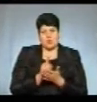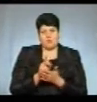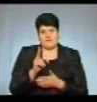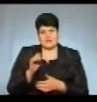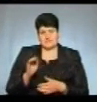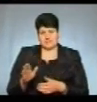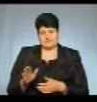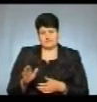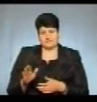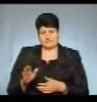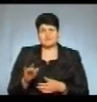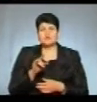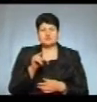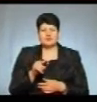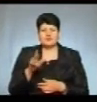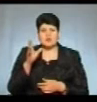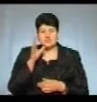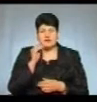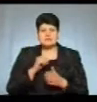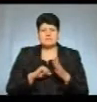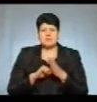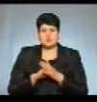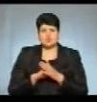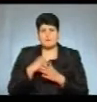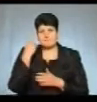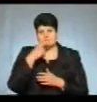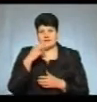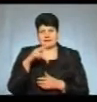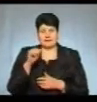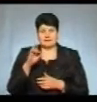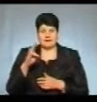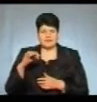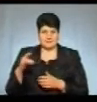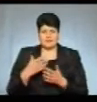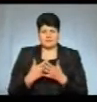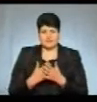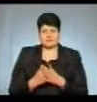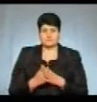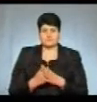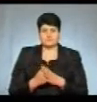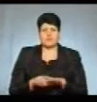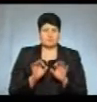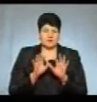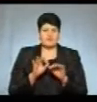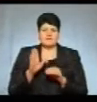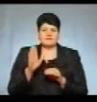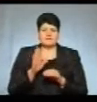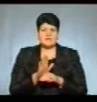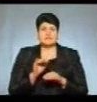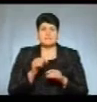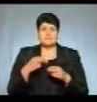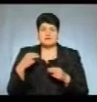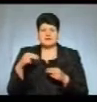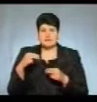От. Взагалі, що вважається базою персональних даних? Бо, для прикладу, прокоментую віце-президента Української